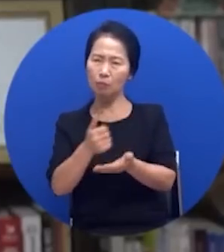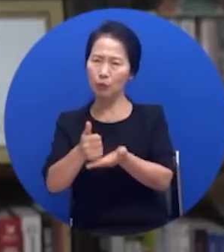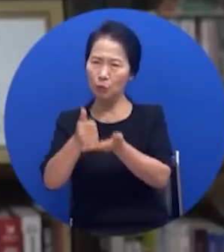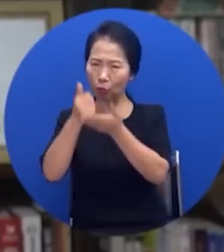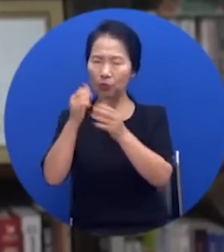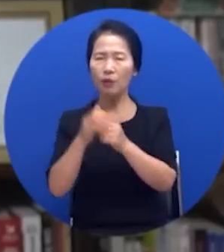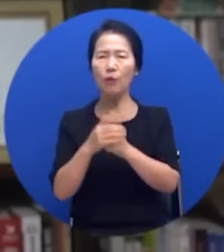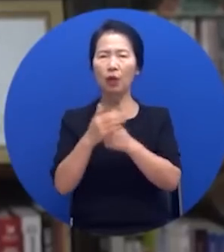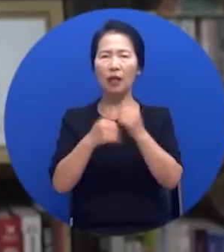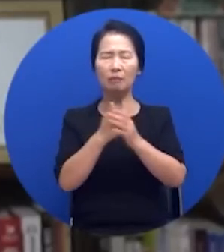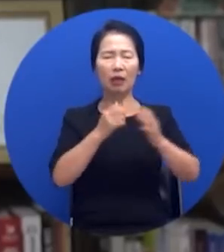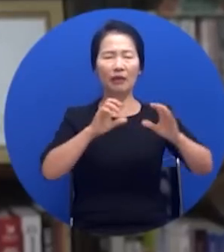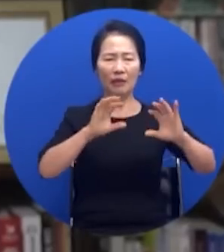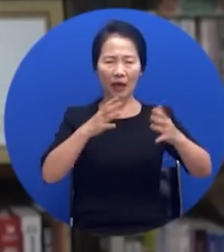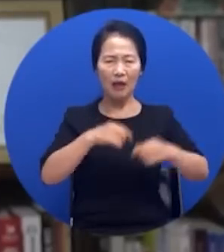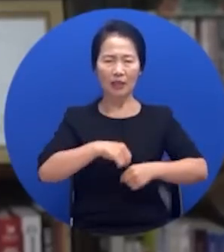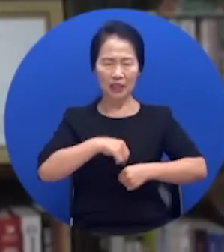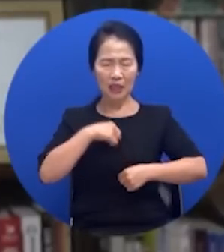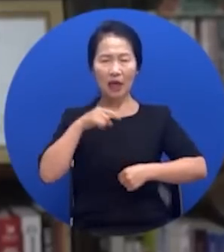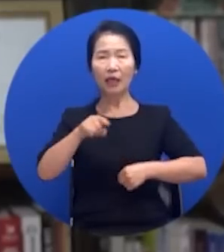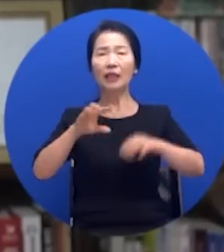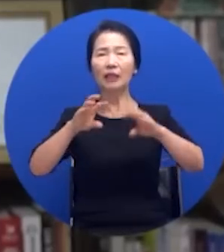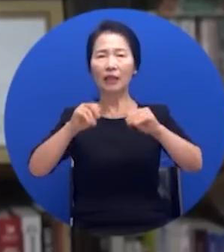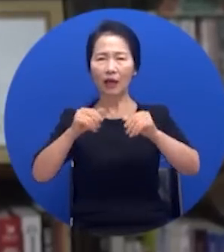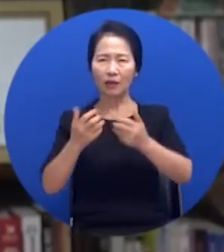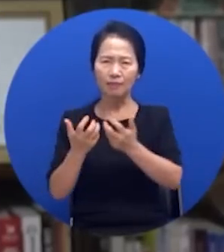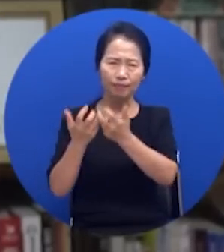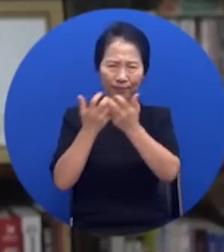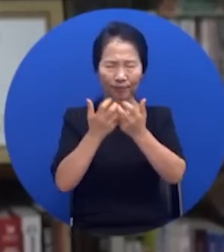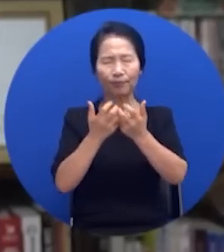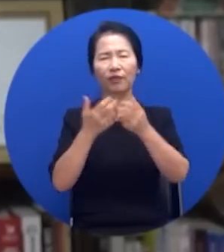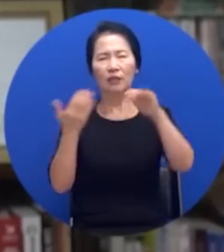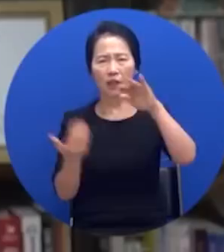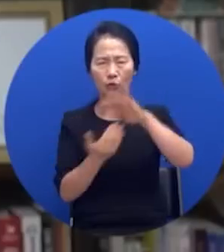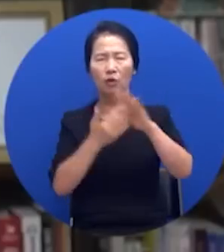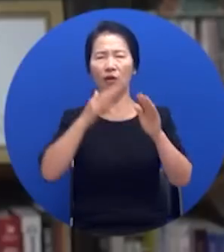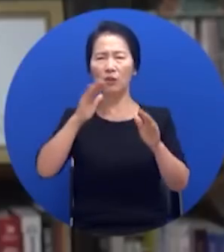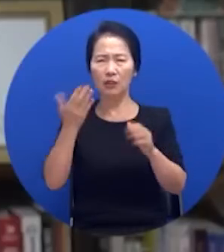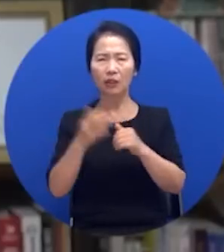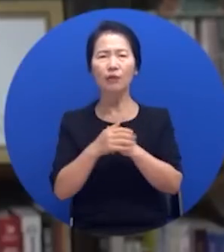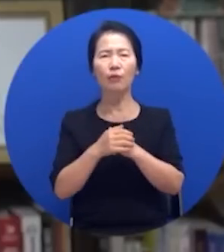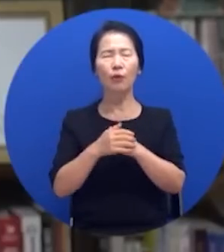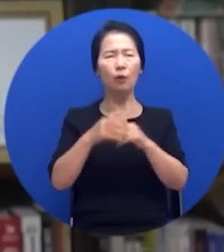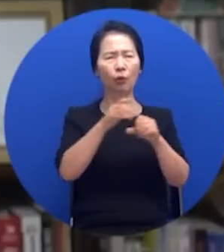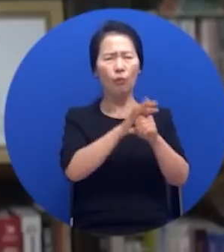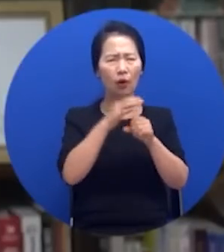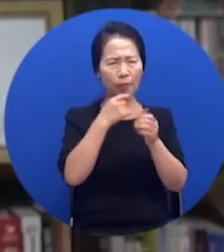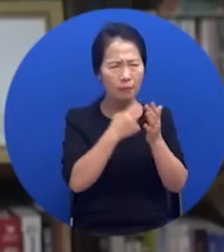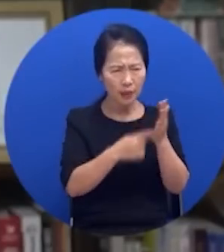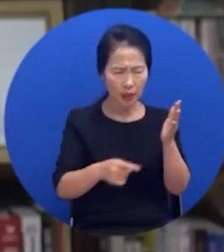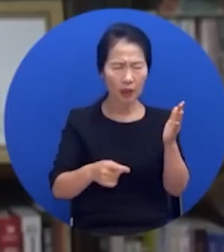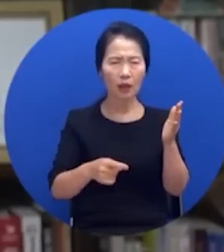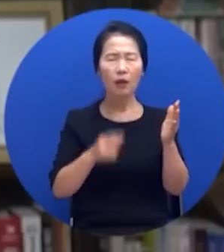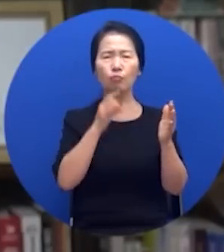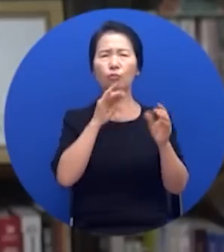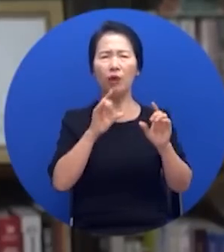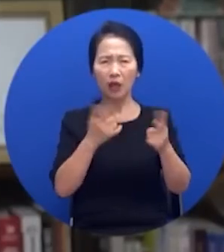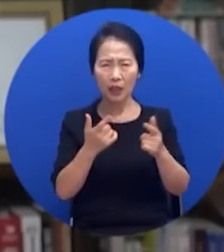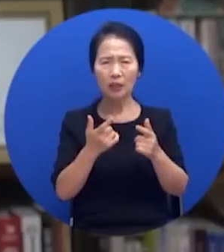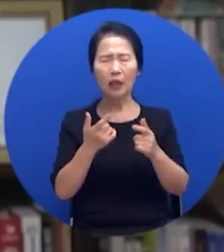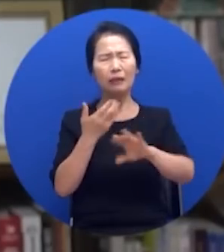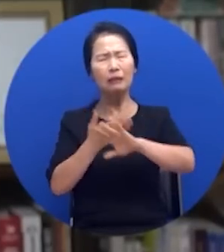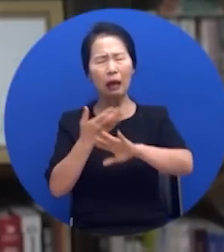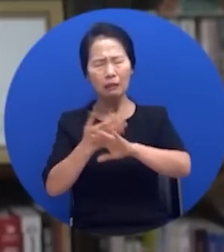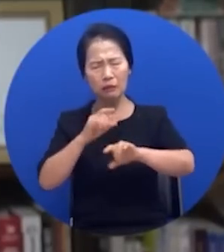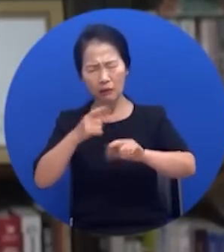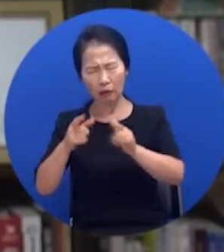하나님 나라와 의가 이 땅에 세워져서 코로나19의 피해와 폐단뿐만 아니라 모든 다른